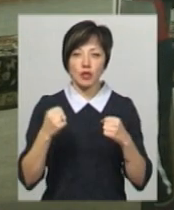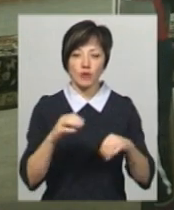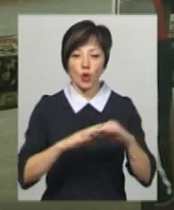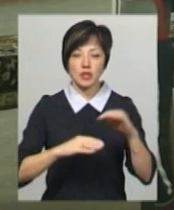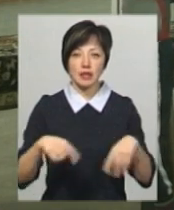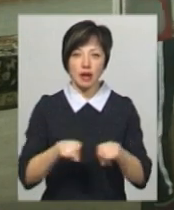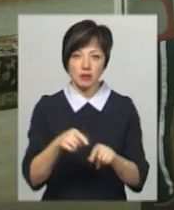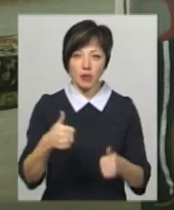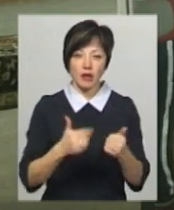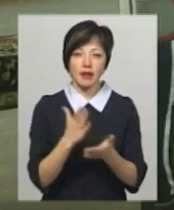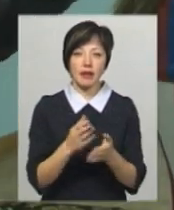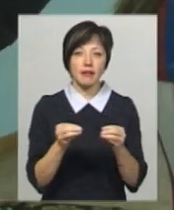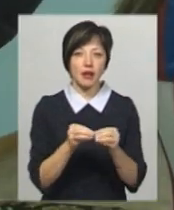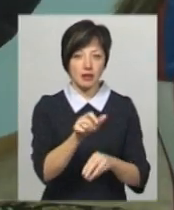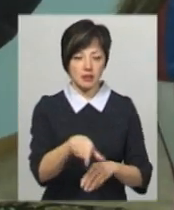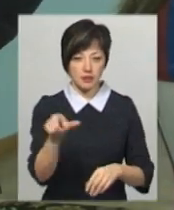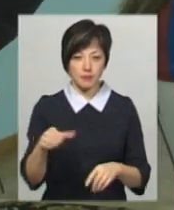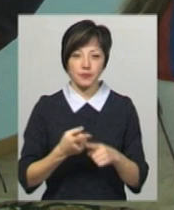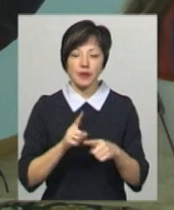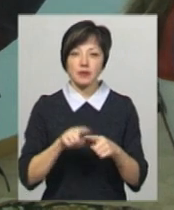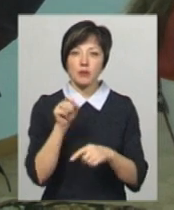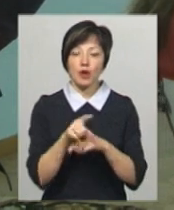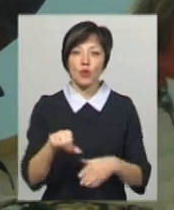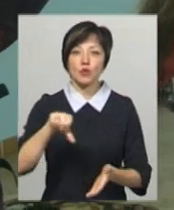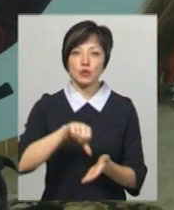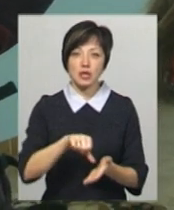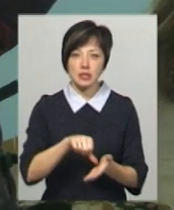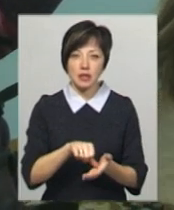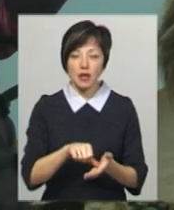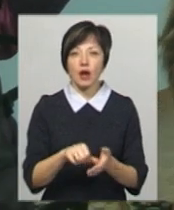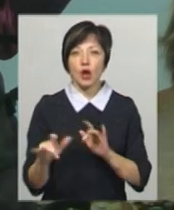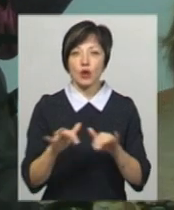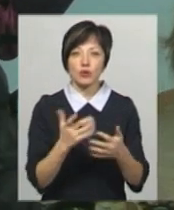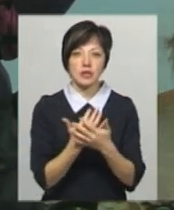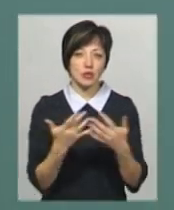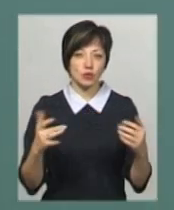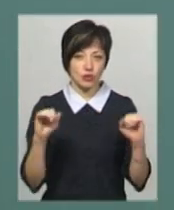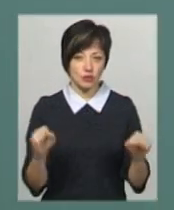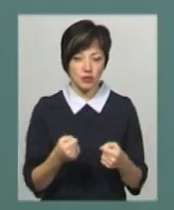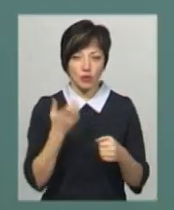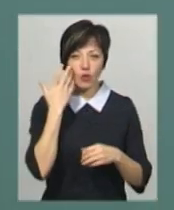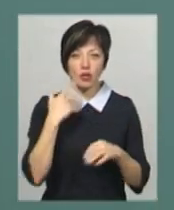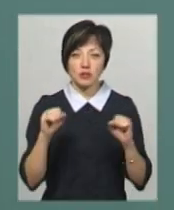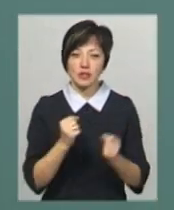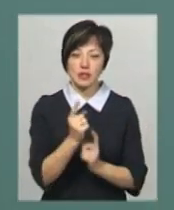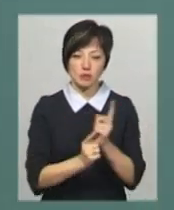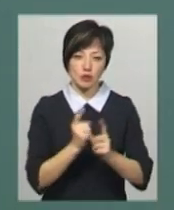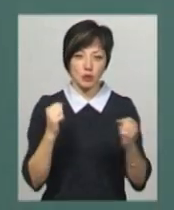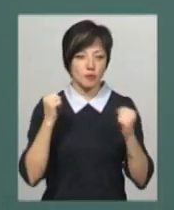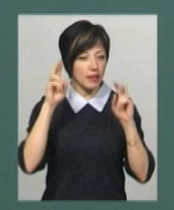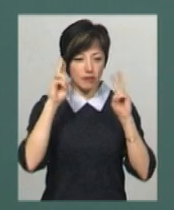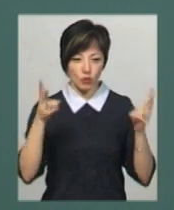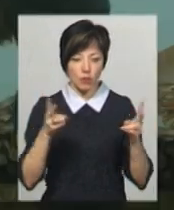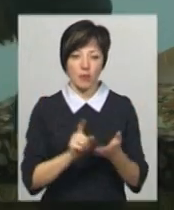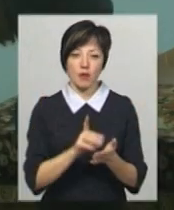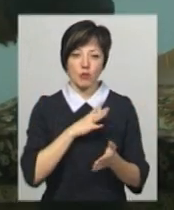Таких на цих змаганнях є 10. У цій вправі учасники стріляють в мішень, яка рухається з різною швидкістю. Коли швидкість зміниться, спортсмену невідомо,